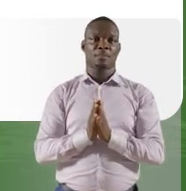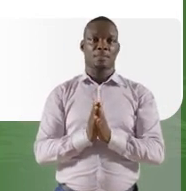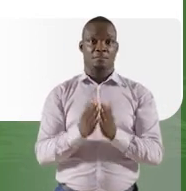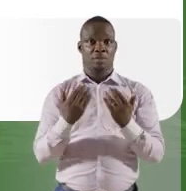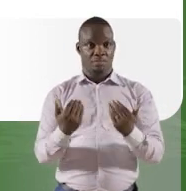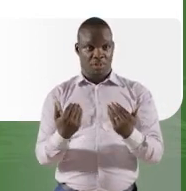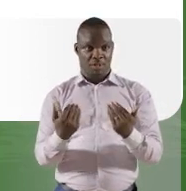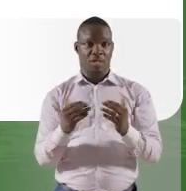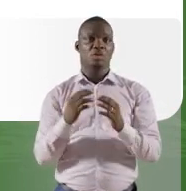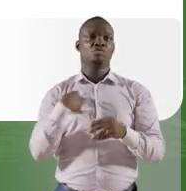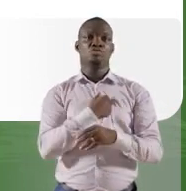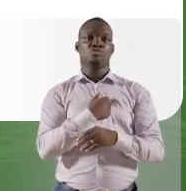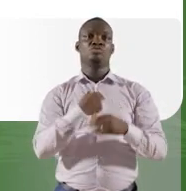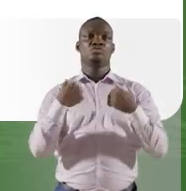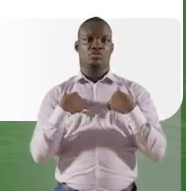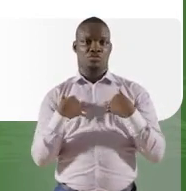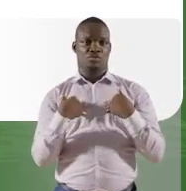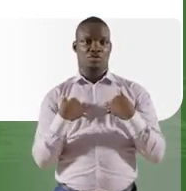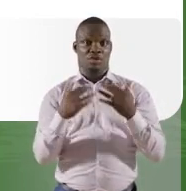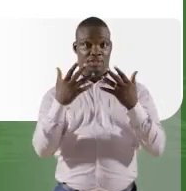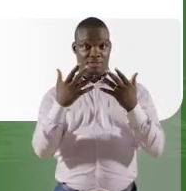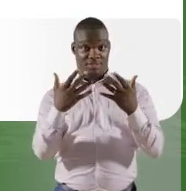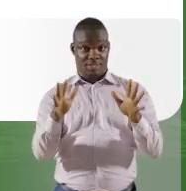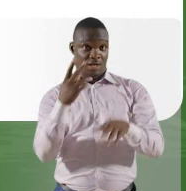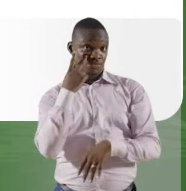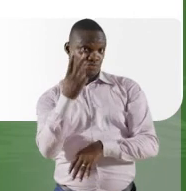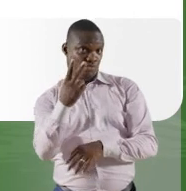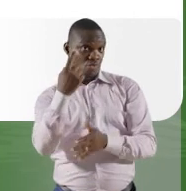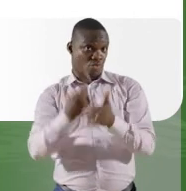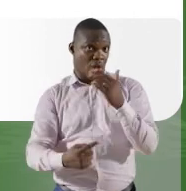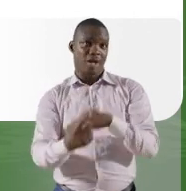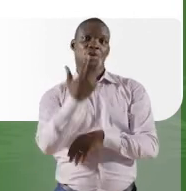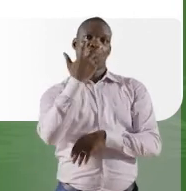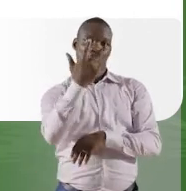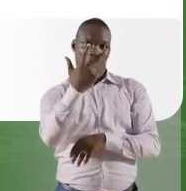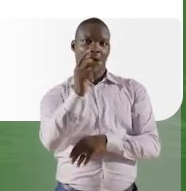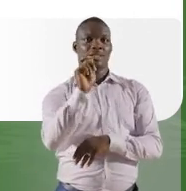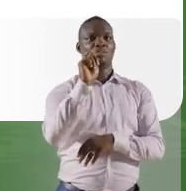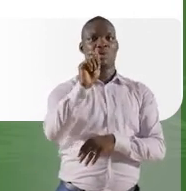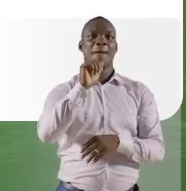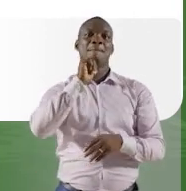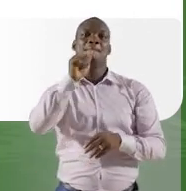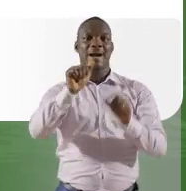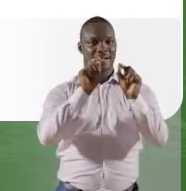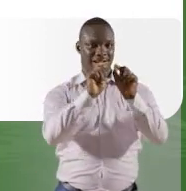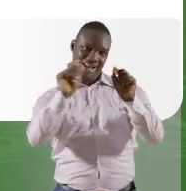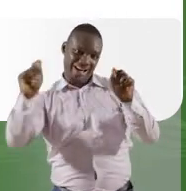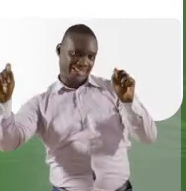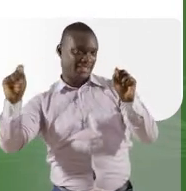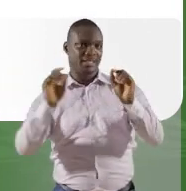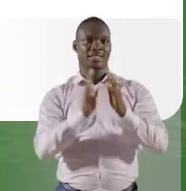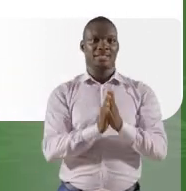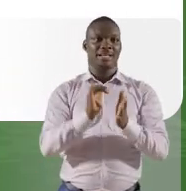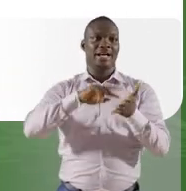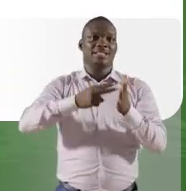Mais nous avons déjà vu que 3 des points ne sont pas alignés. Il s'agit